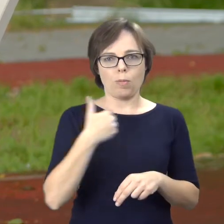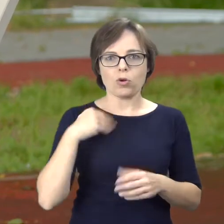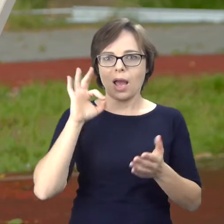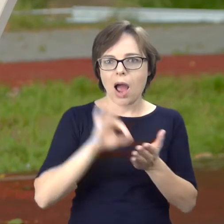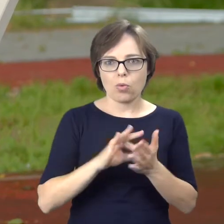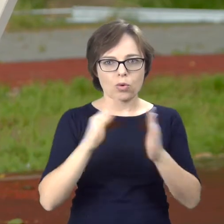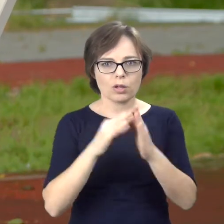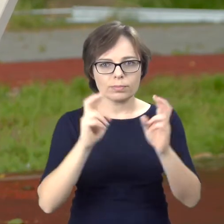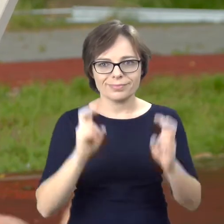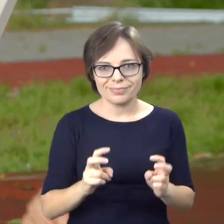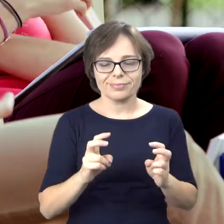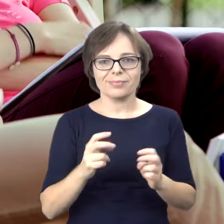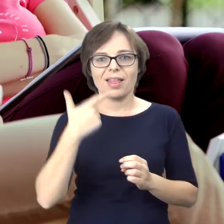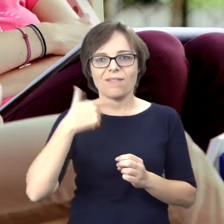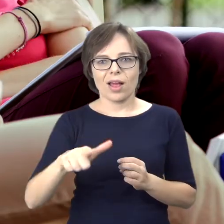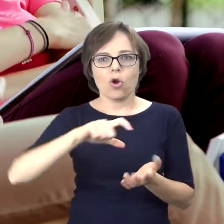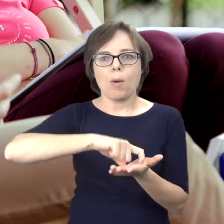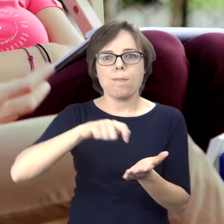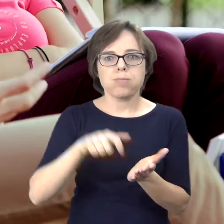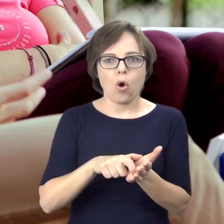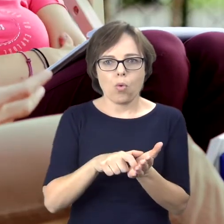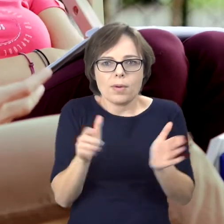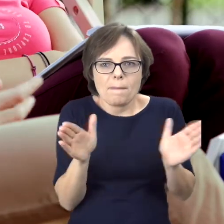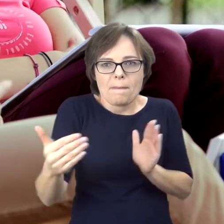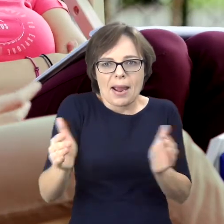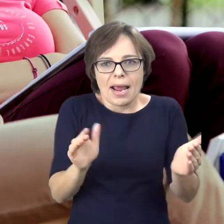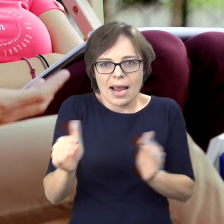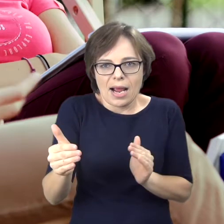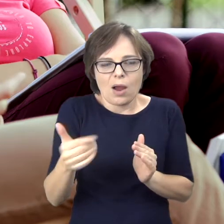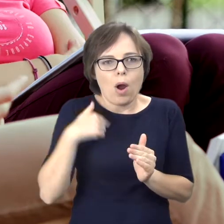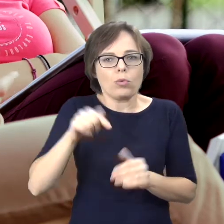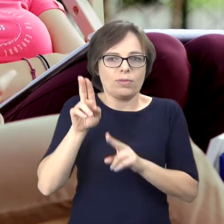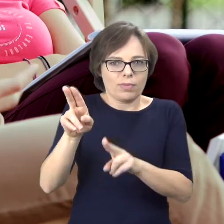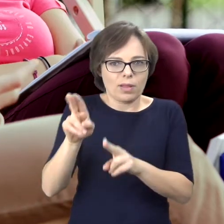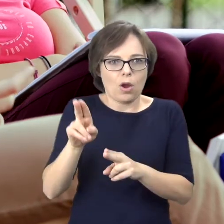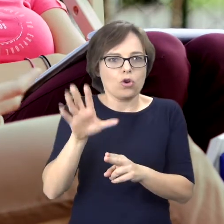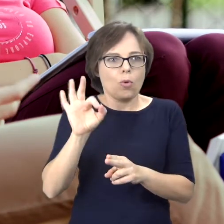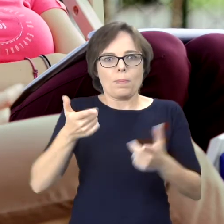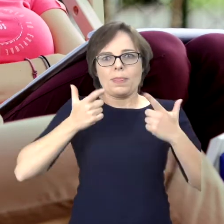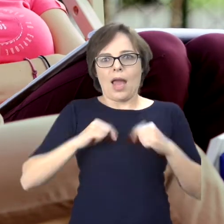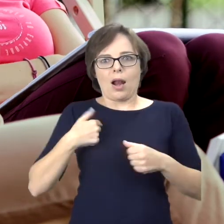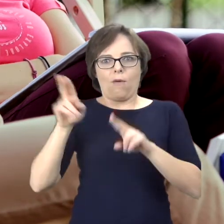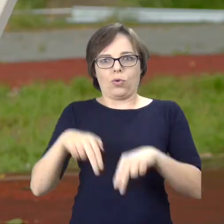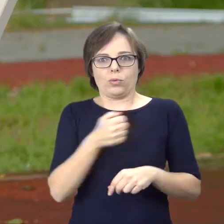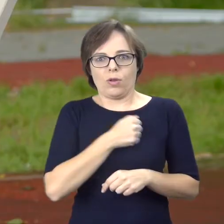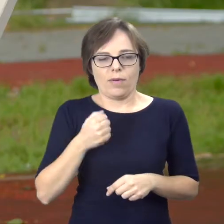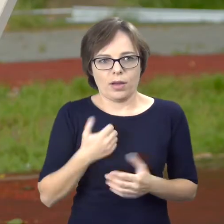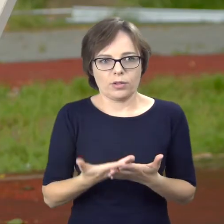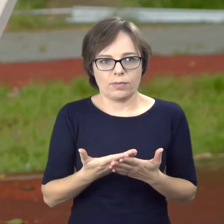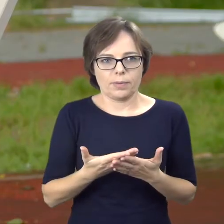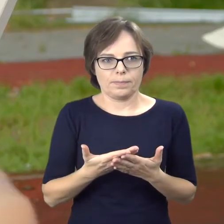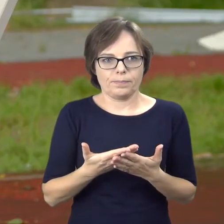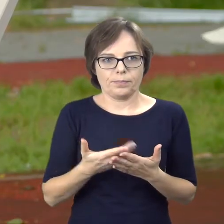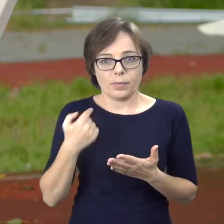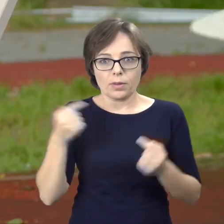bo wiesz, utknąłem na 2 tygodnie w pokoju w takim małym apartamenciku, który musiałem wynająć, bo wiesz, to był nieoczekiwany powrót do Warszawy, więc